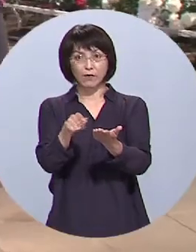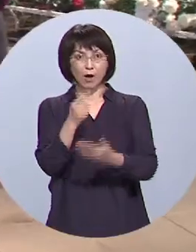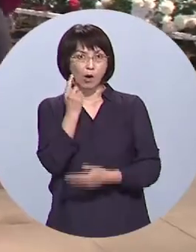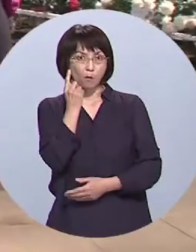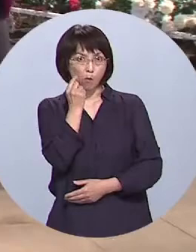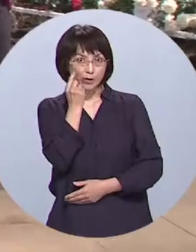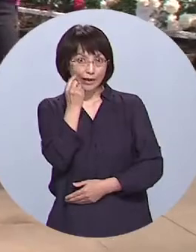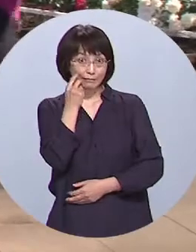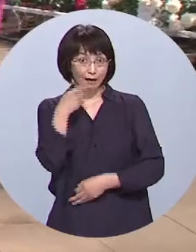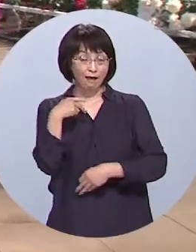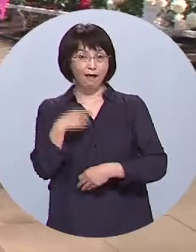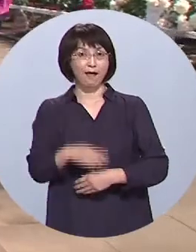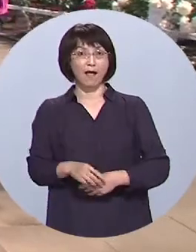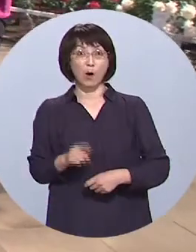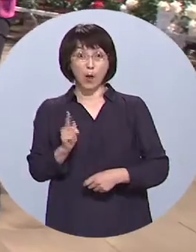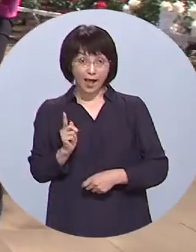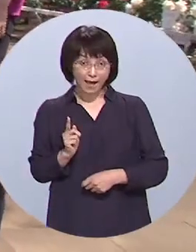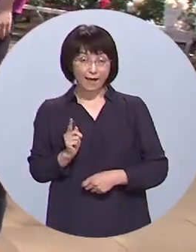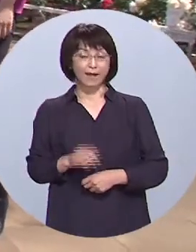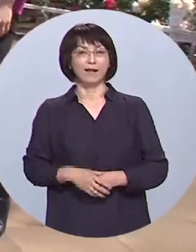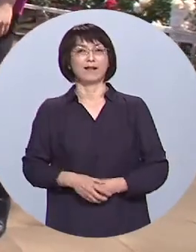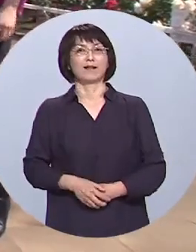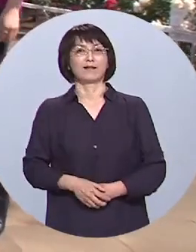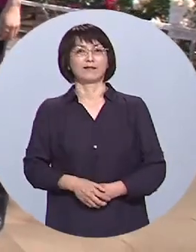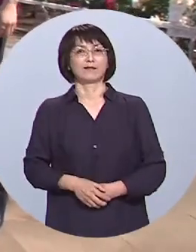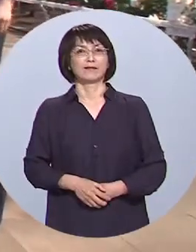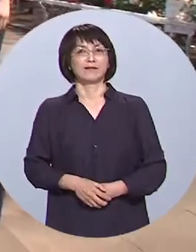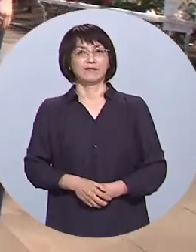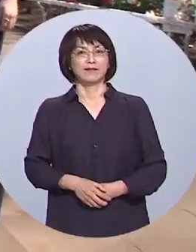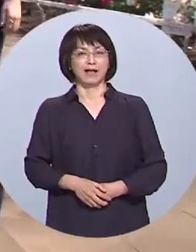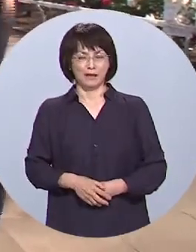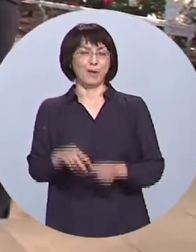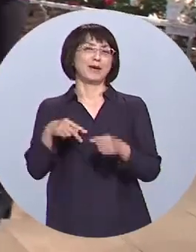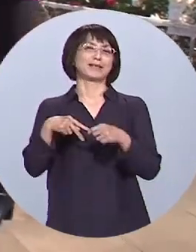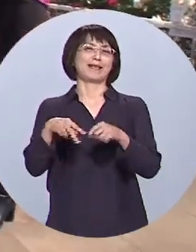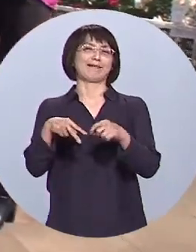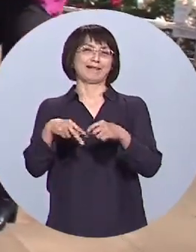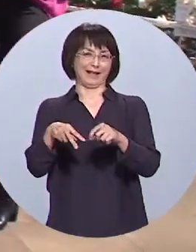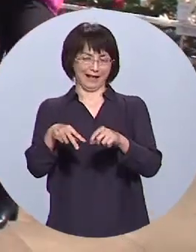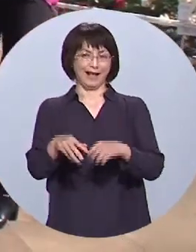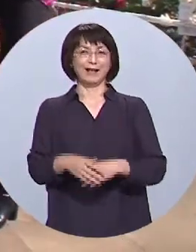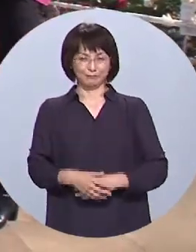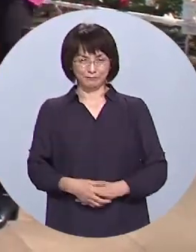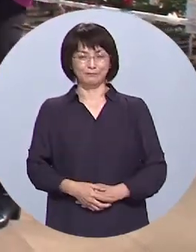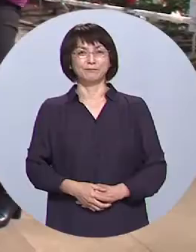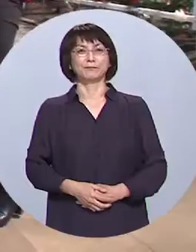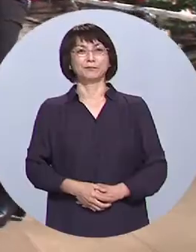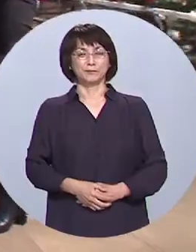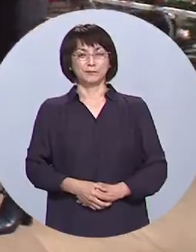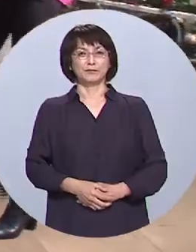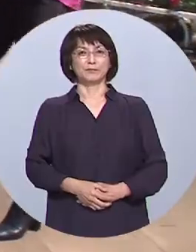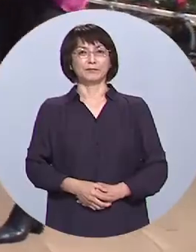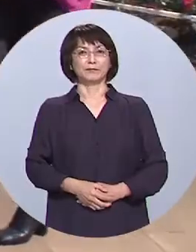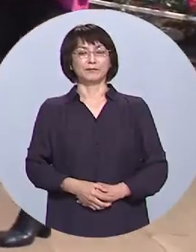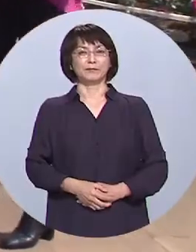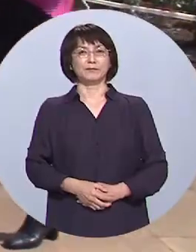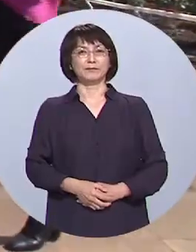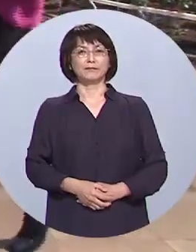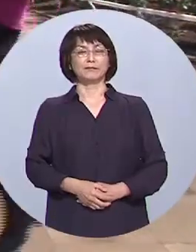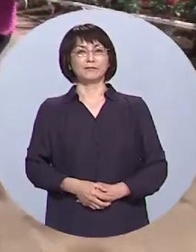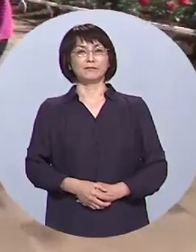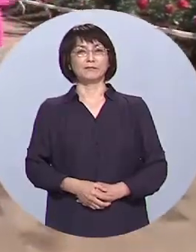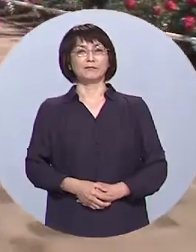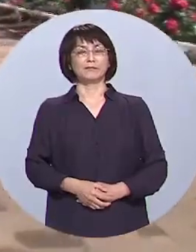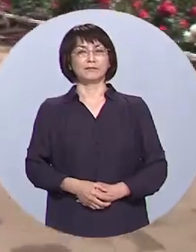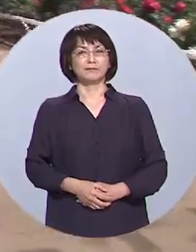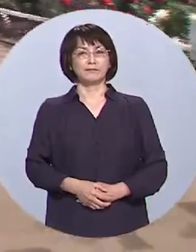い、 これですか。 そんなキャプテン翼か。 こっちの方ですね、はい、すみません、こっちですね、 はい、